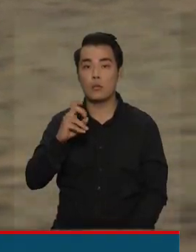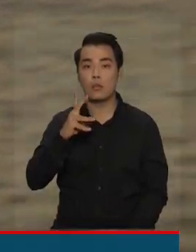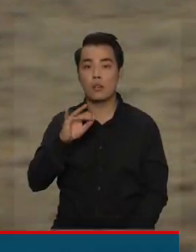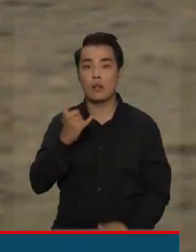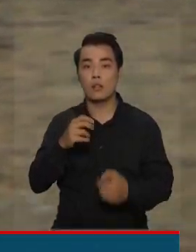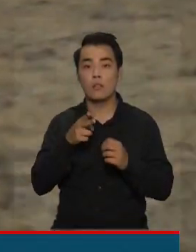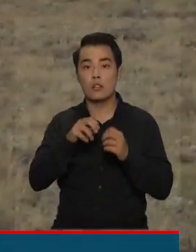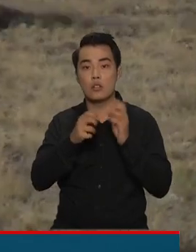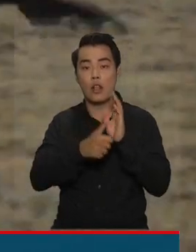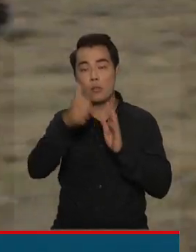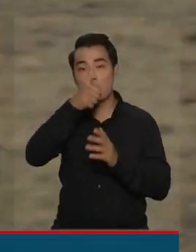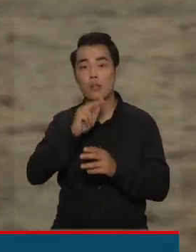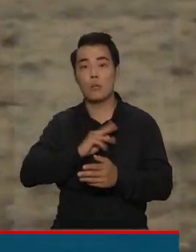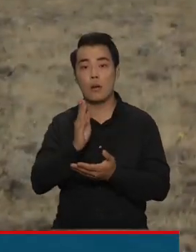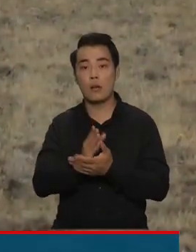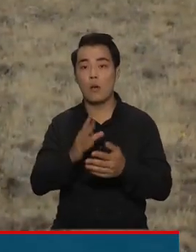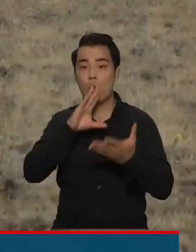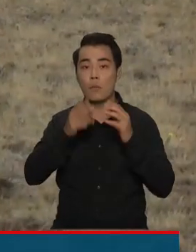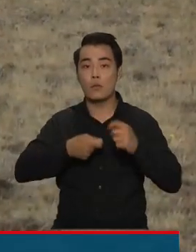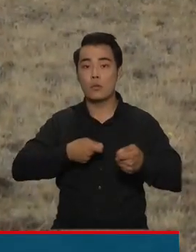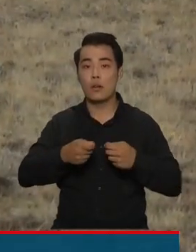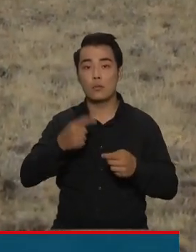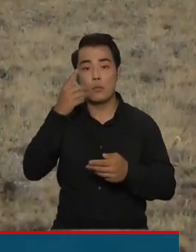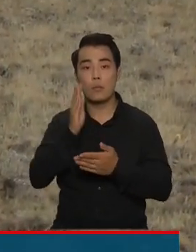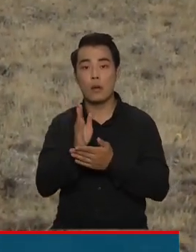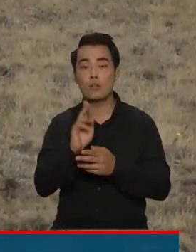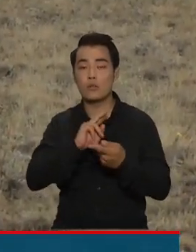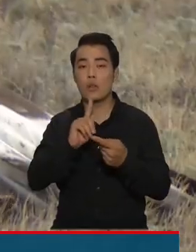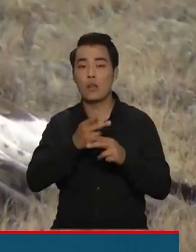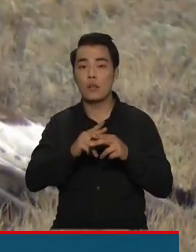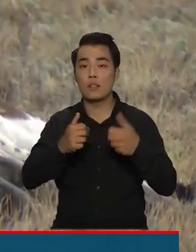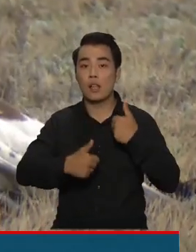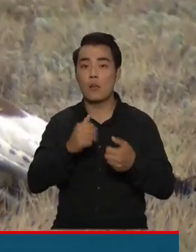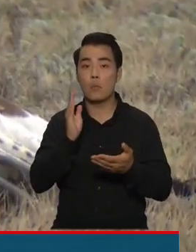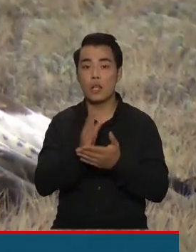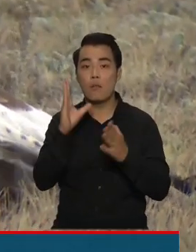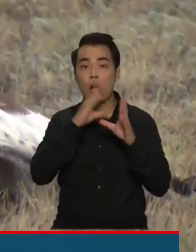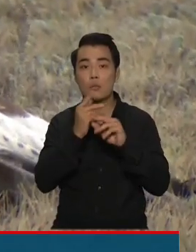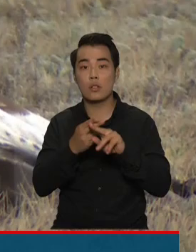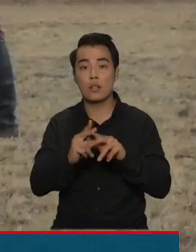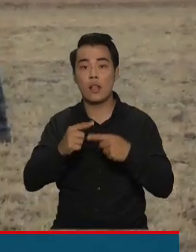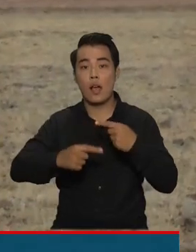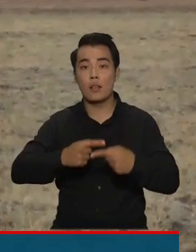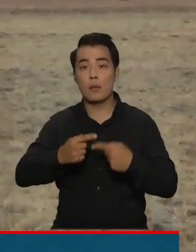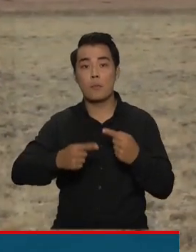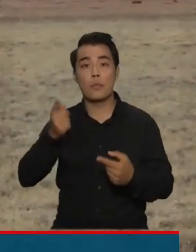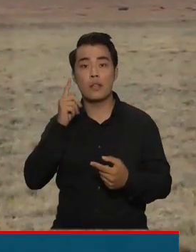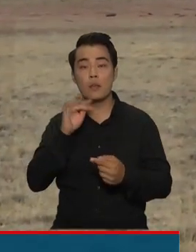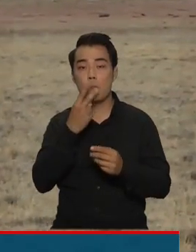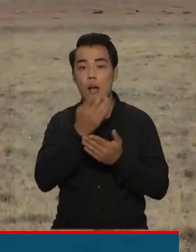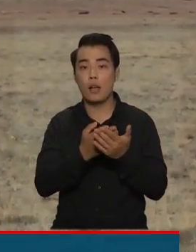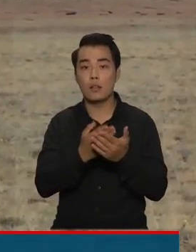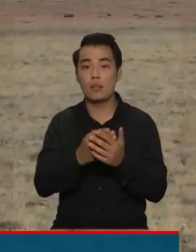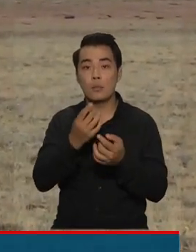2016 года. Организаторы надеются, что подобные соревнования позволят сохранить наследие предков и